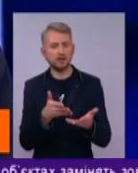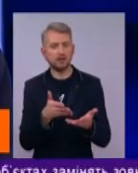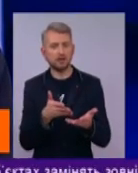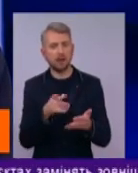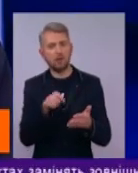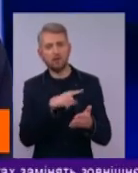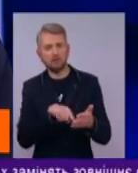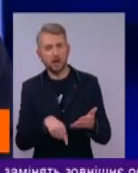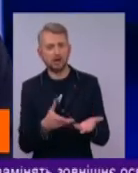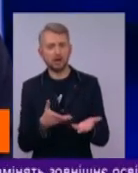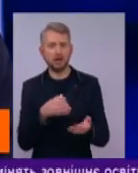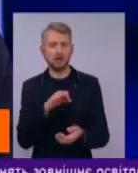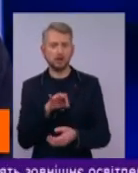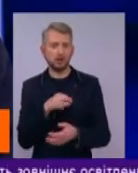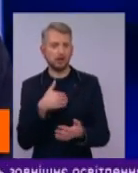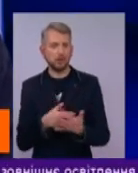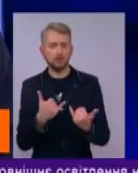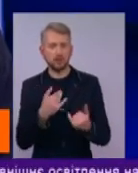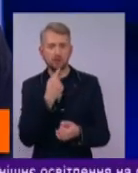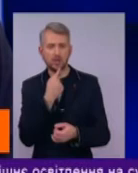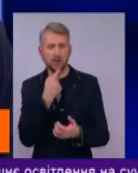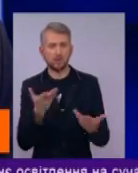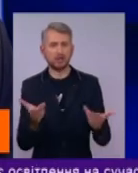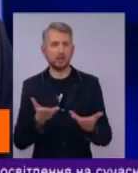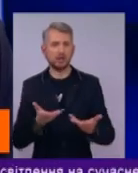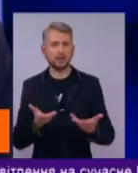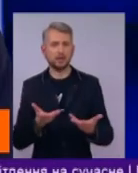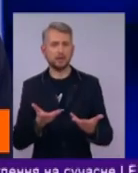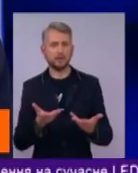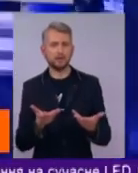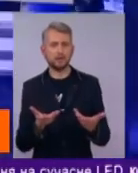возьмут, отменят, то вот сейчас пытаются какие-то